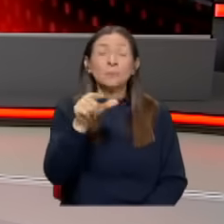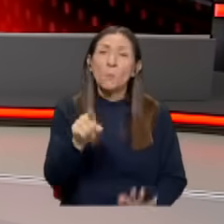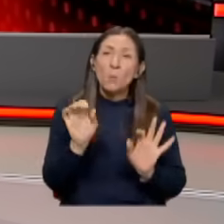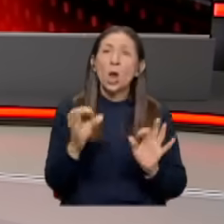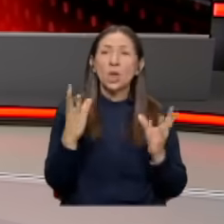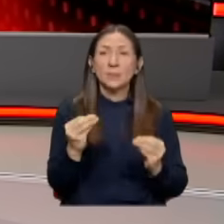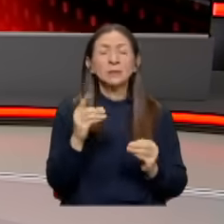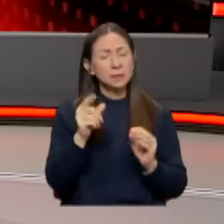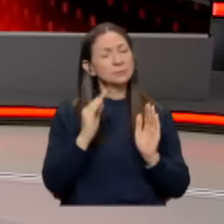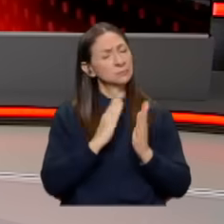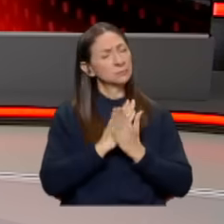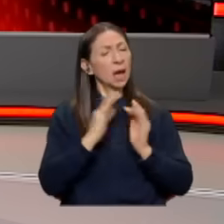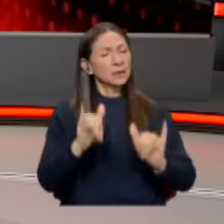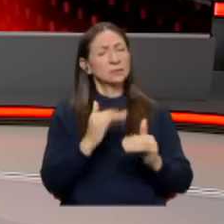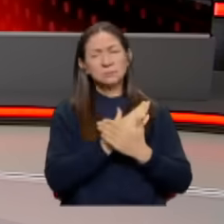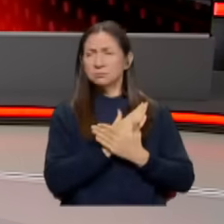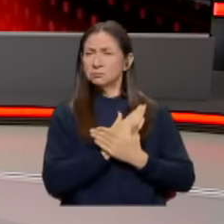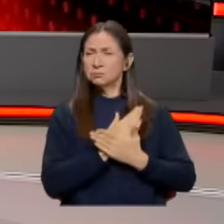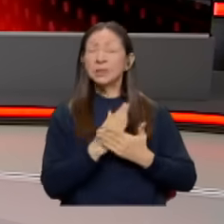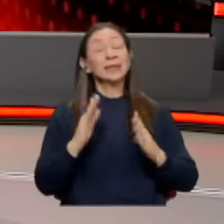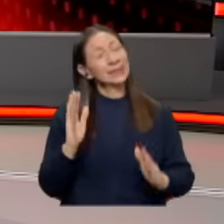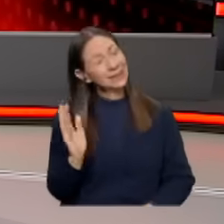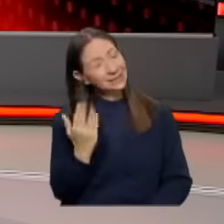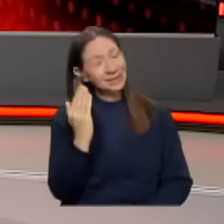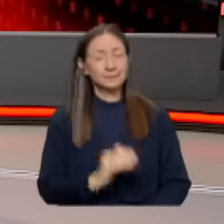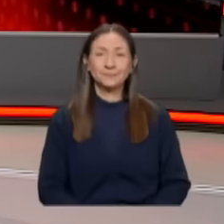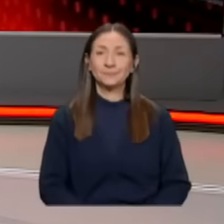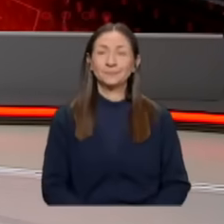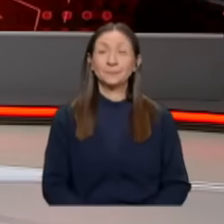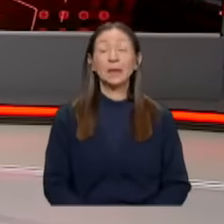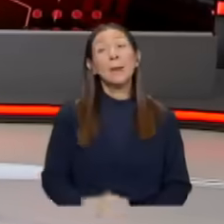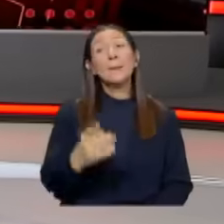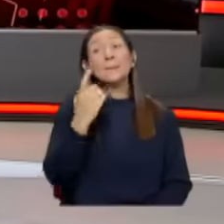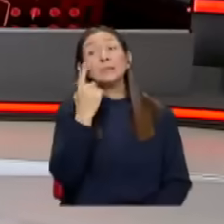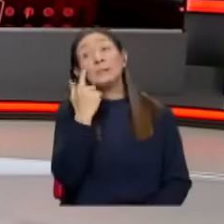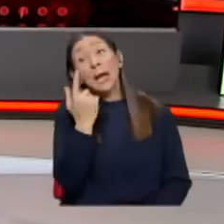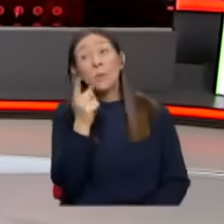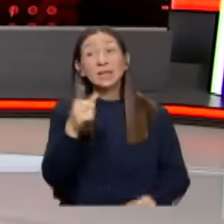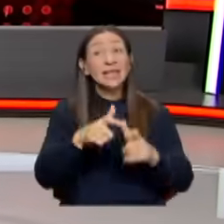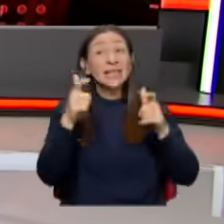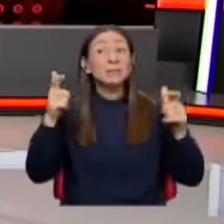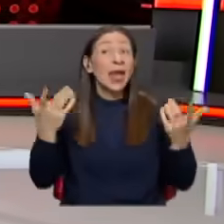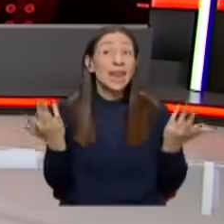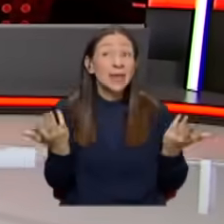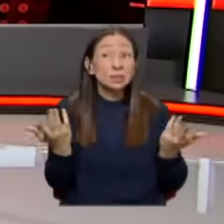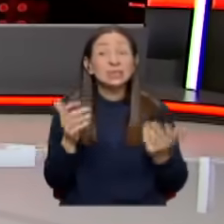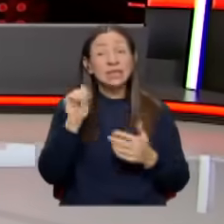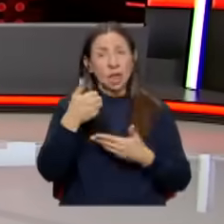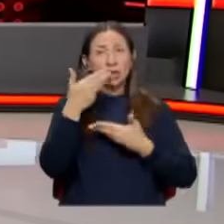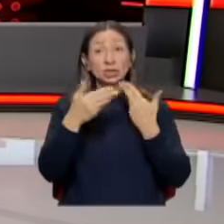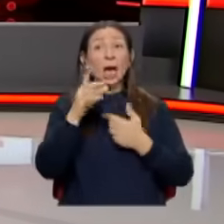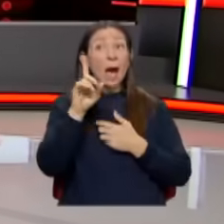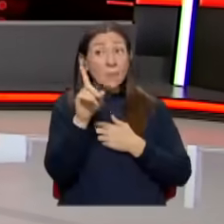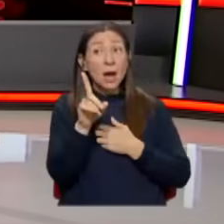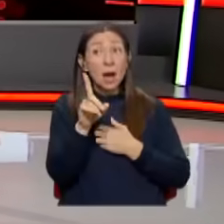olabilir. Tutarlılıkla olabilir. Neyse. Bakacağız bakalım oradaki gelişmeler nelermiş. Yarın bahsedeceğiz.